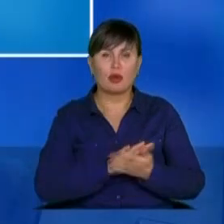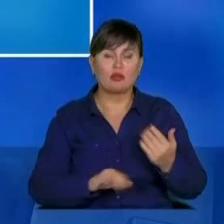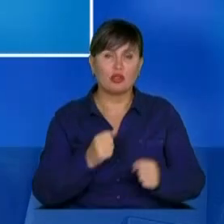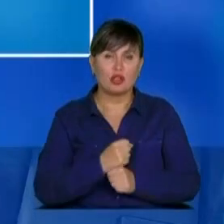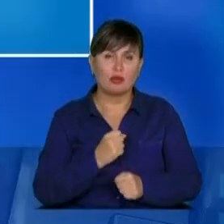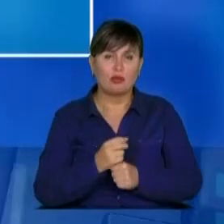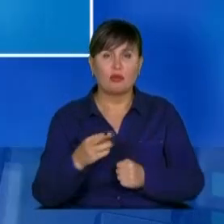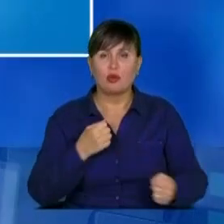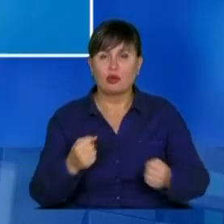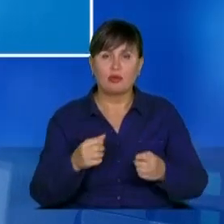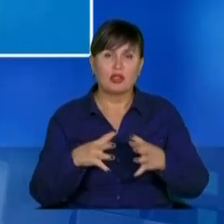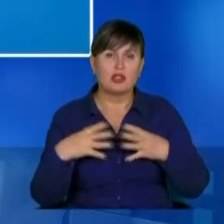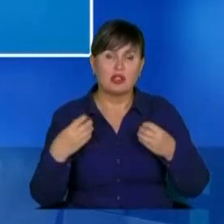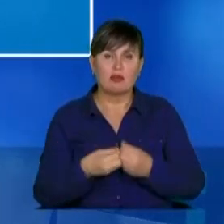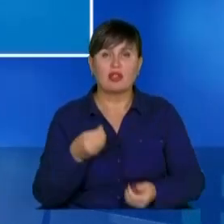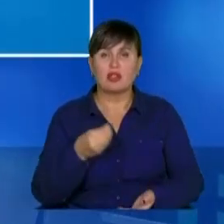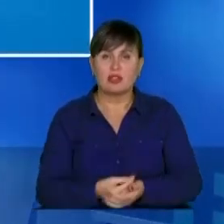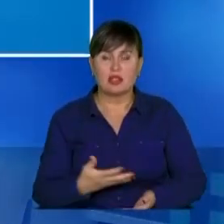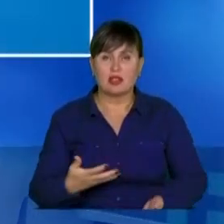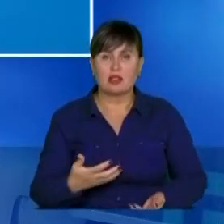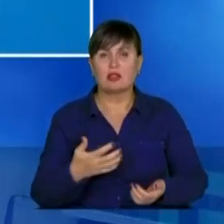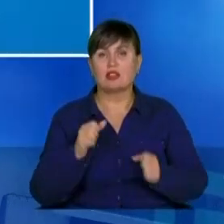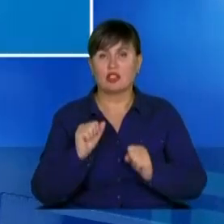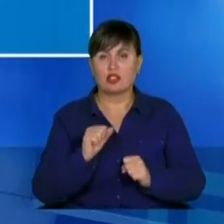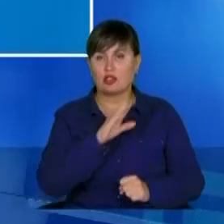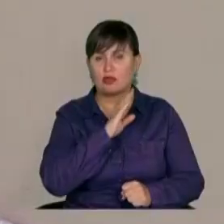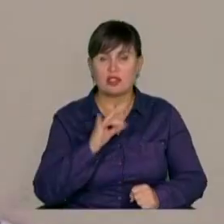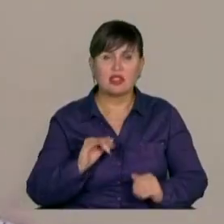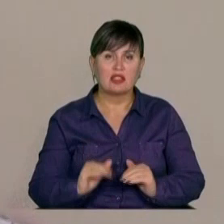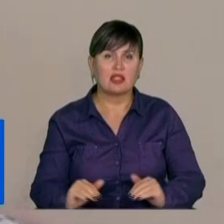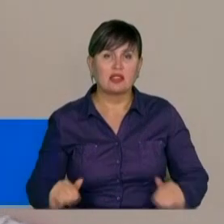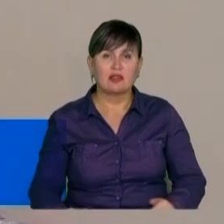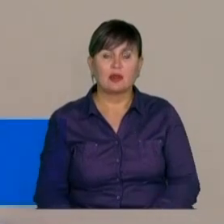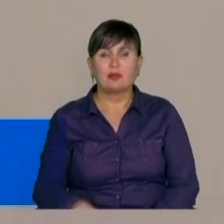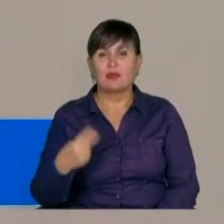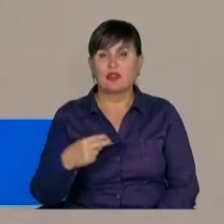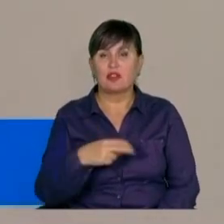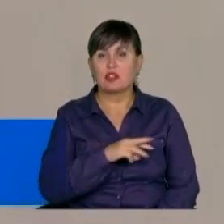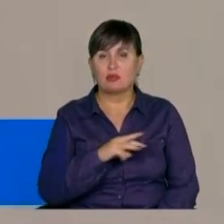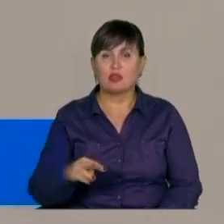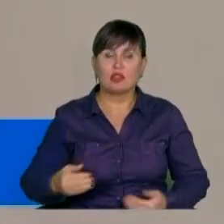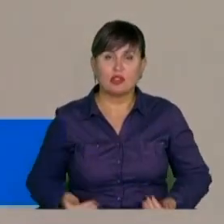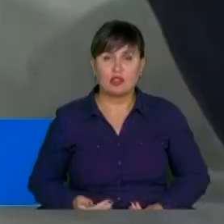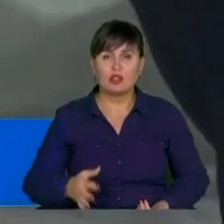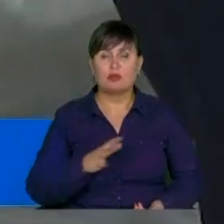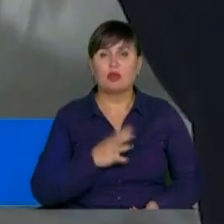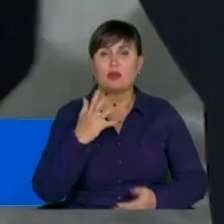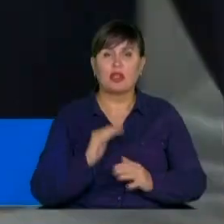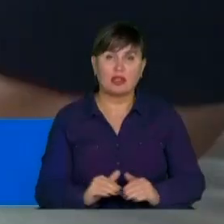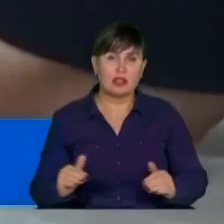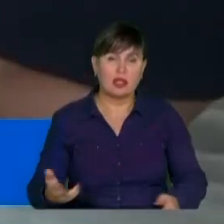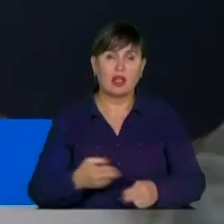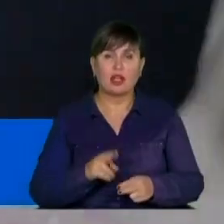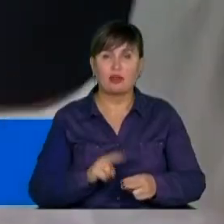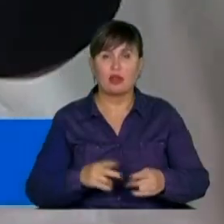работу по укреплению семейных ценностей, защите материнства и детства. 20-миллионными жителями стали 5 детей,